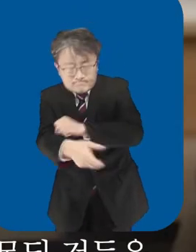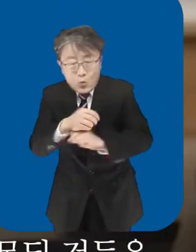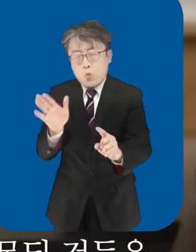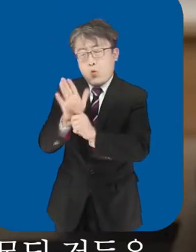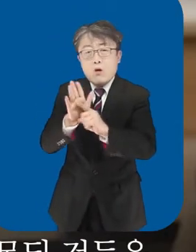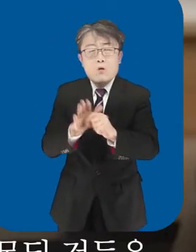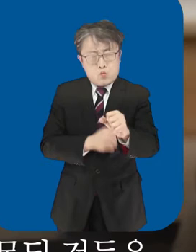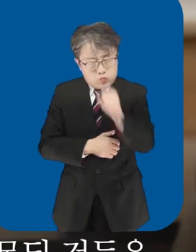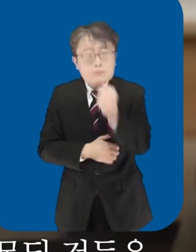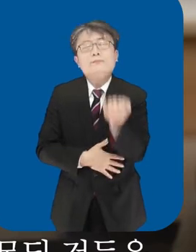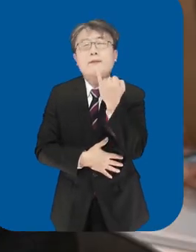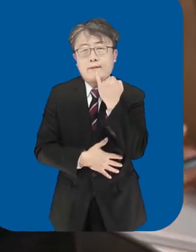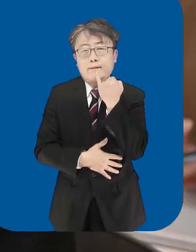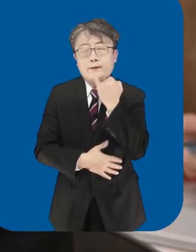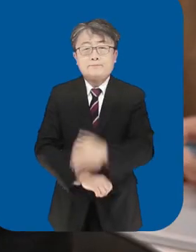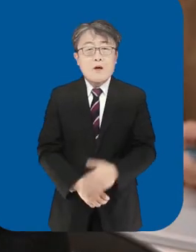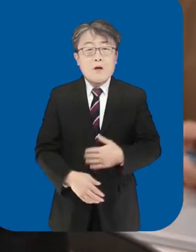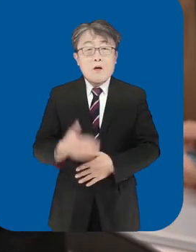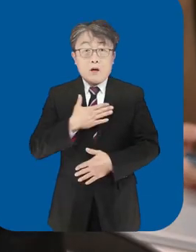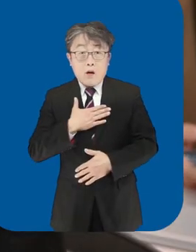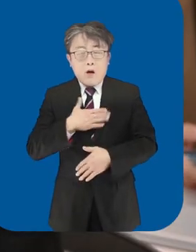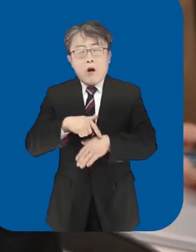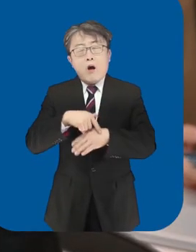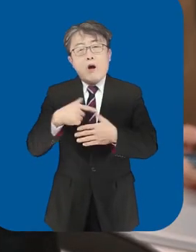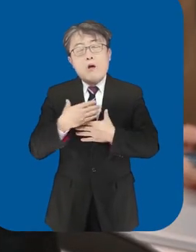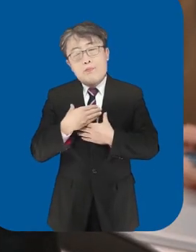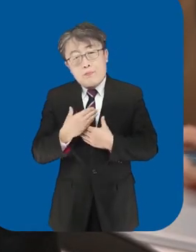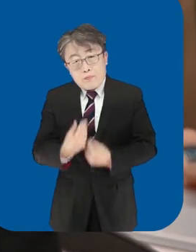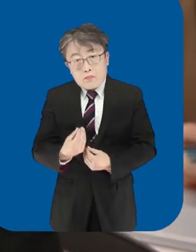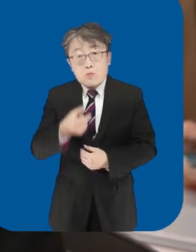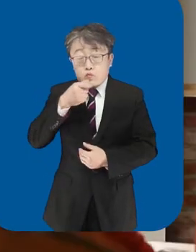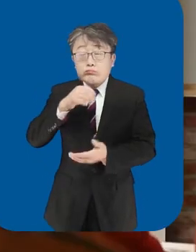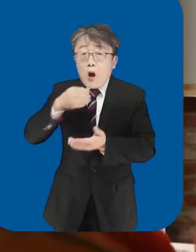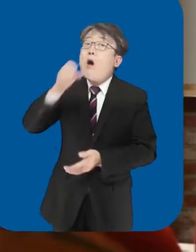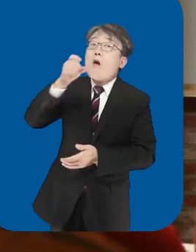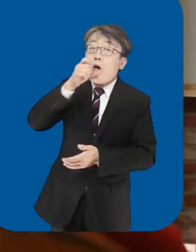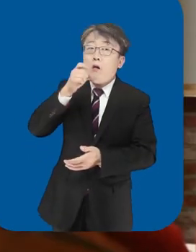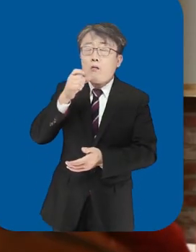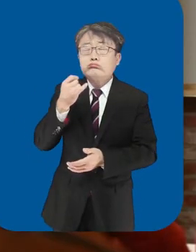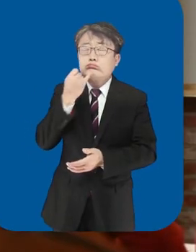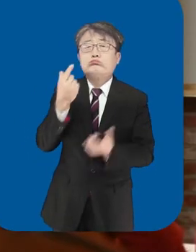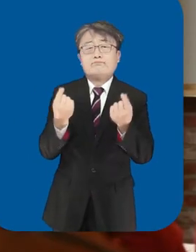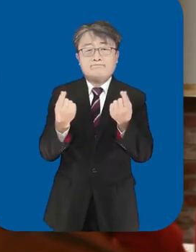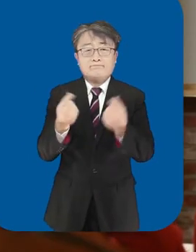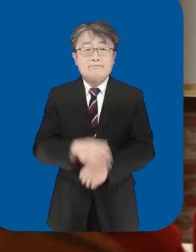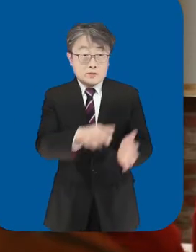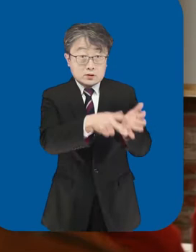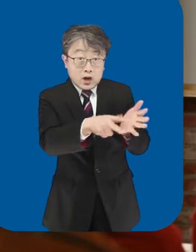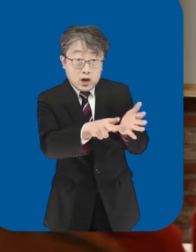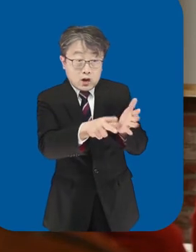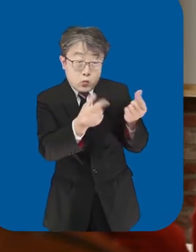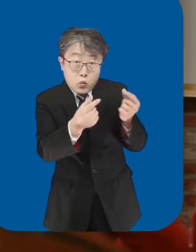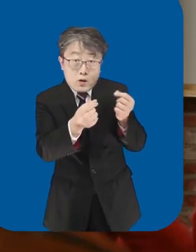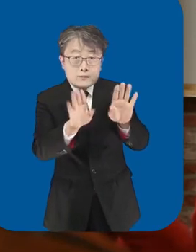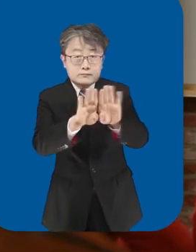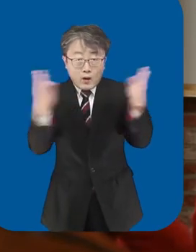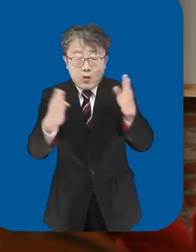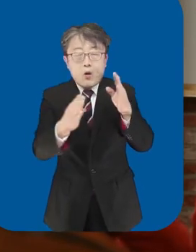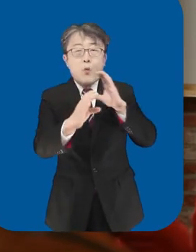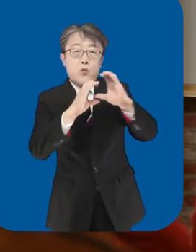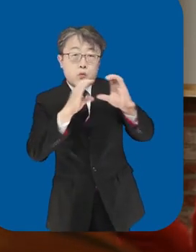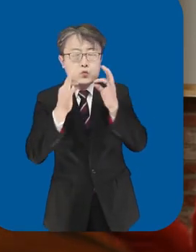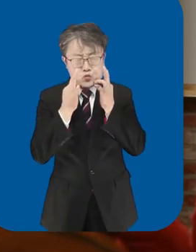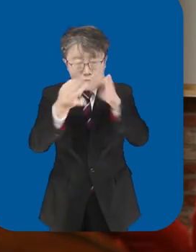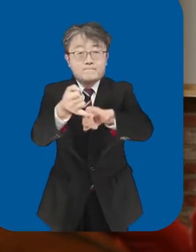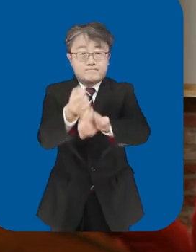것들 더 적절히 홍보했으면 좋겠어요. 저도 마음 놓고 수돗물을 이용할 수 있을 것 같습니다. 그런 자료들을 같이 오픈하고 소통하는 그런 타입을